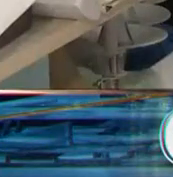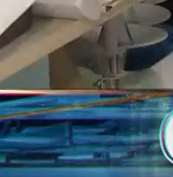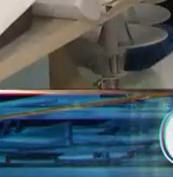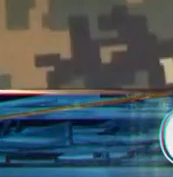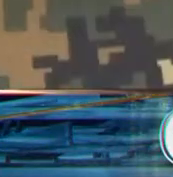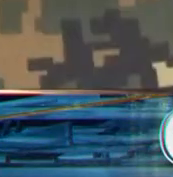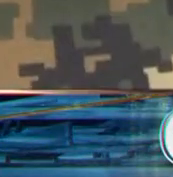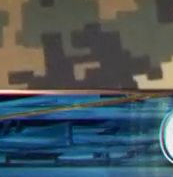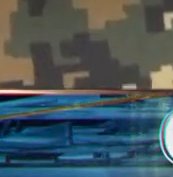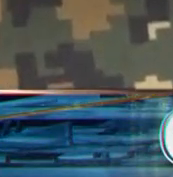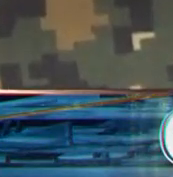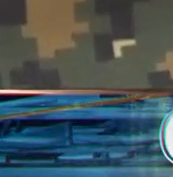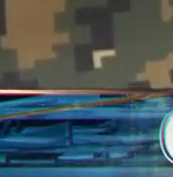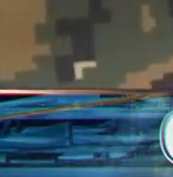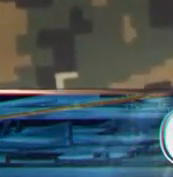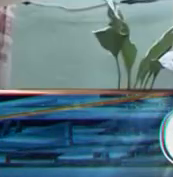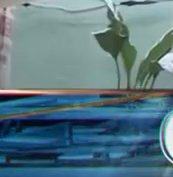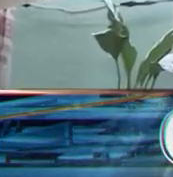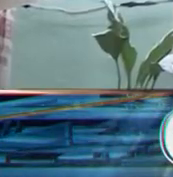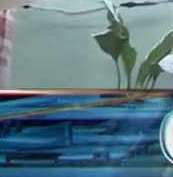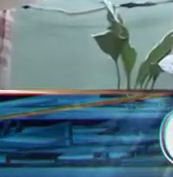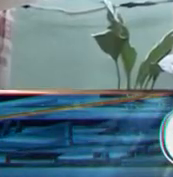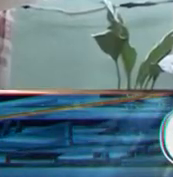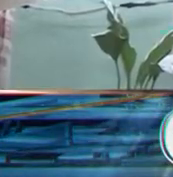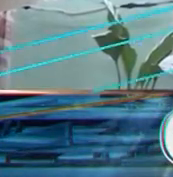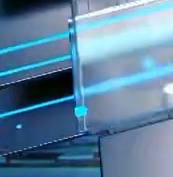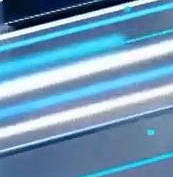Найди себя. Реализовать любимое дело помогает Еңбек.